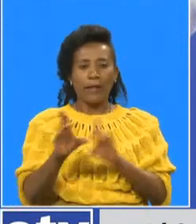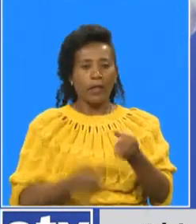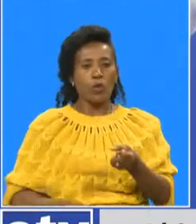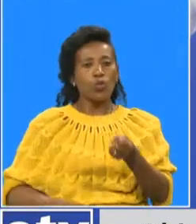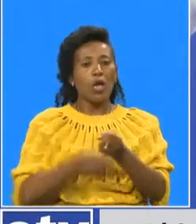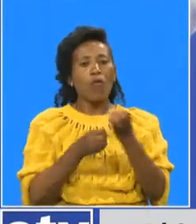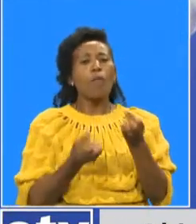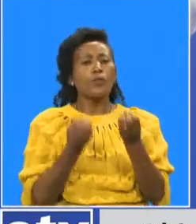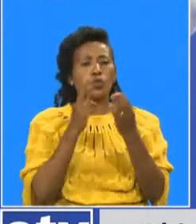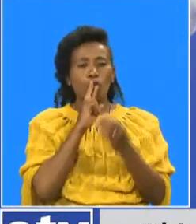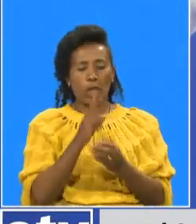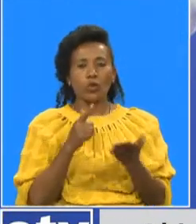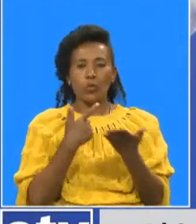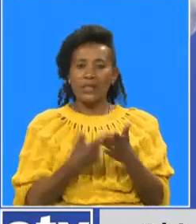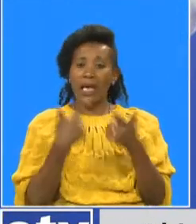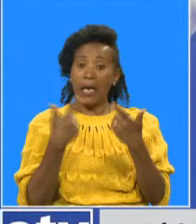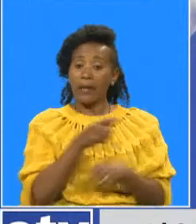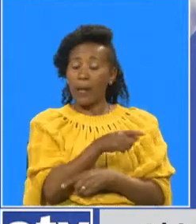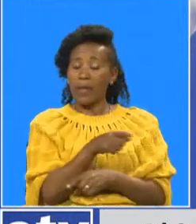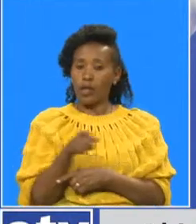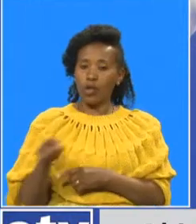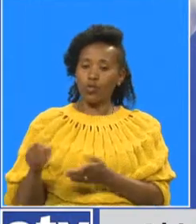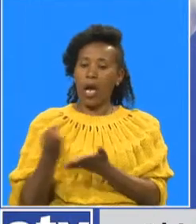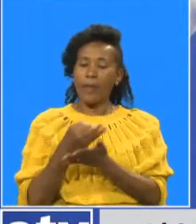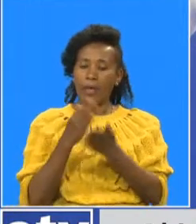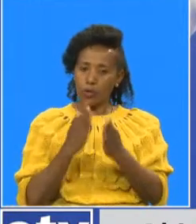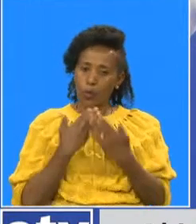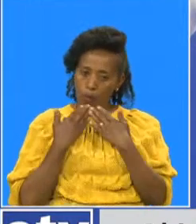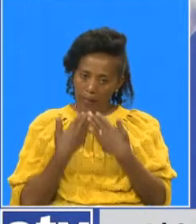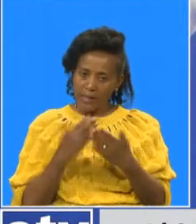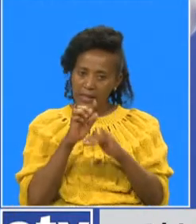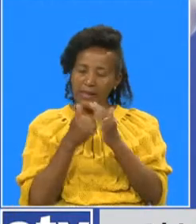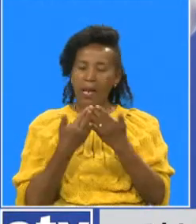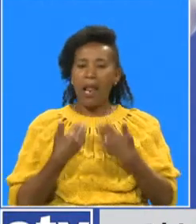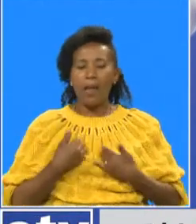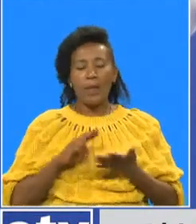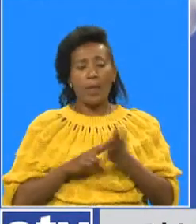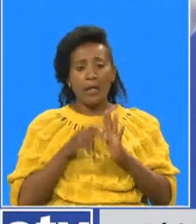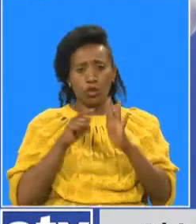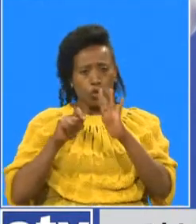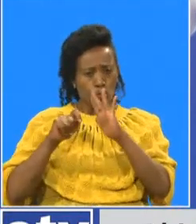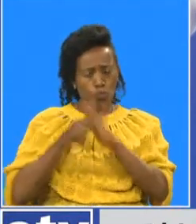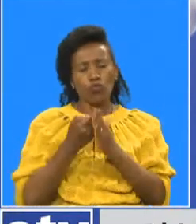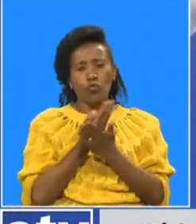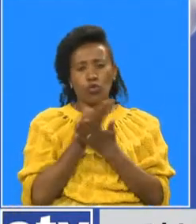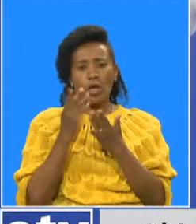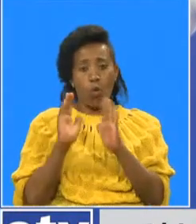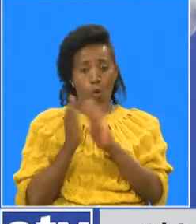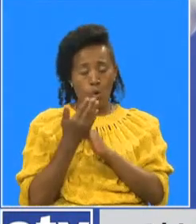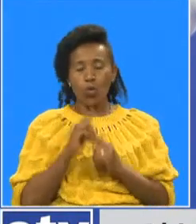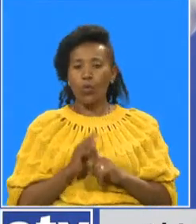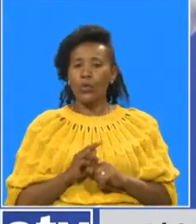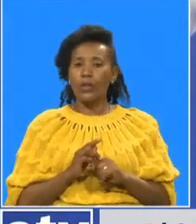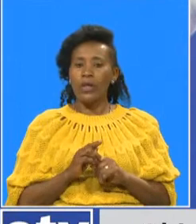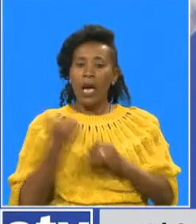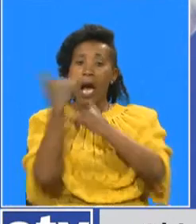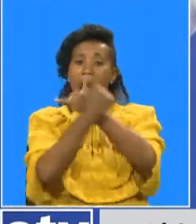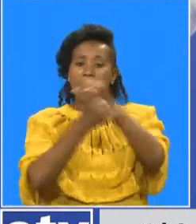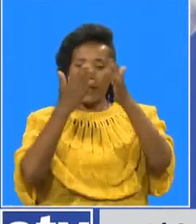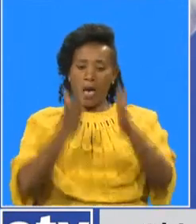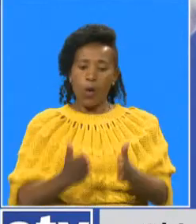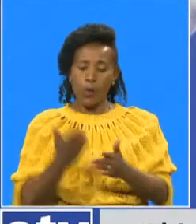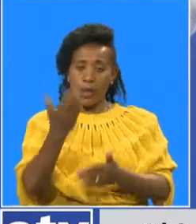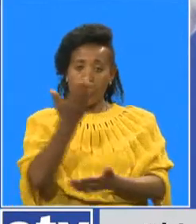ብዙ ናቸው እና በዚህ አጋጣሚም እነሱን አምራቾቹን ማመስገን ስላለብኝ ማለት ነው። ክሪቲካል ታይም ሆኖ ሀገራዊ